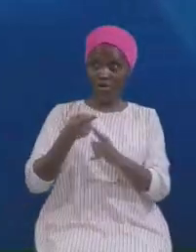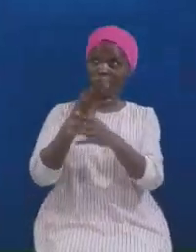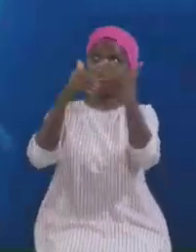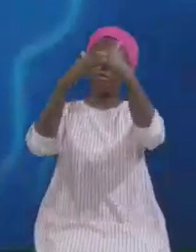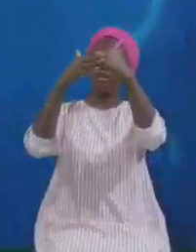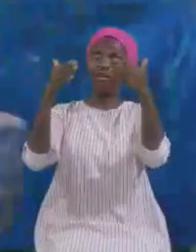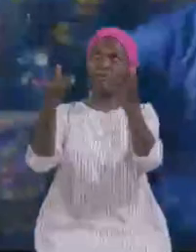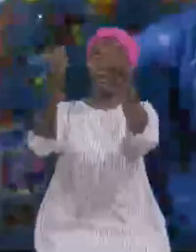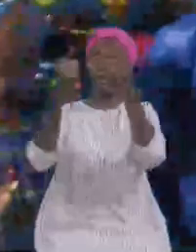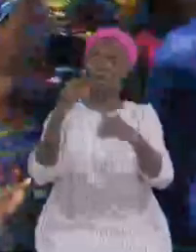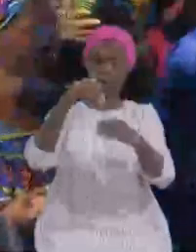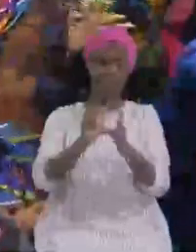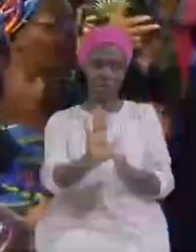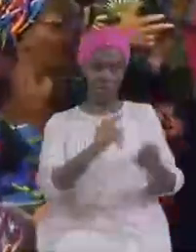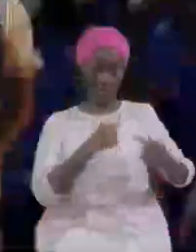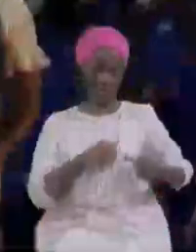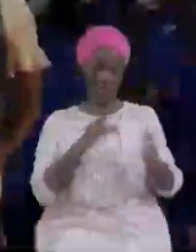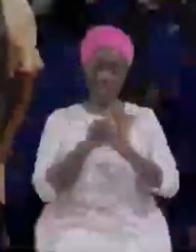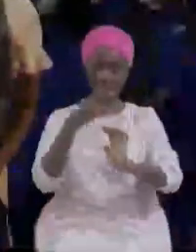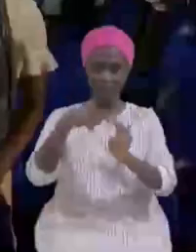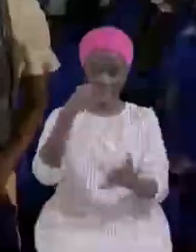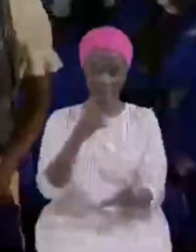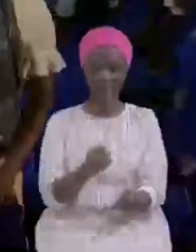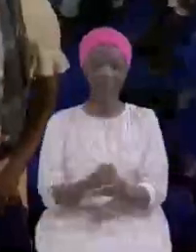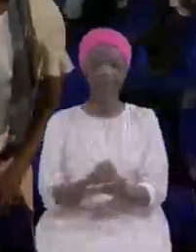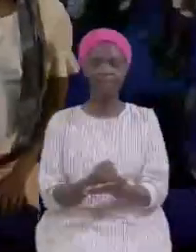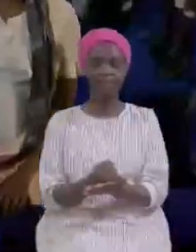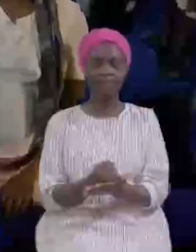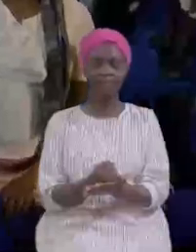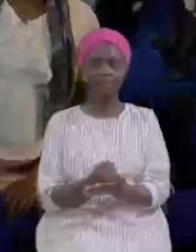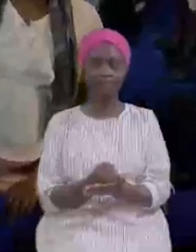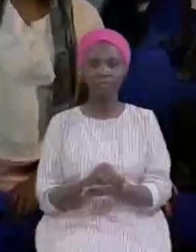ciel dans ton cœur au nom de Jésus.